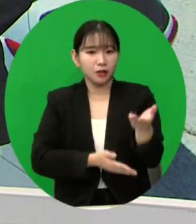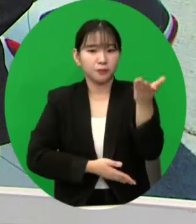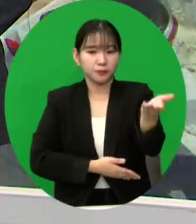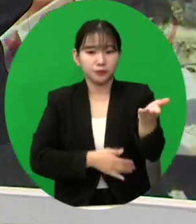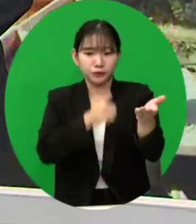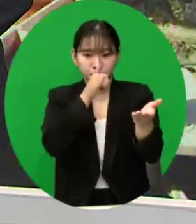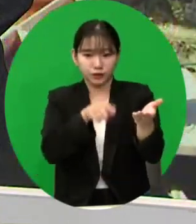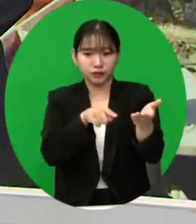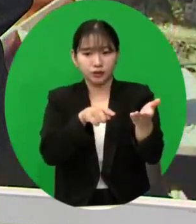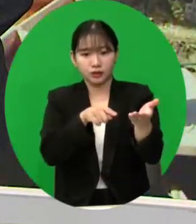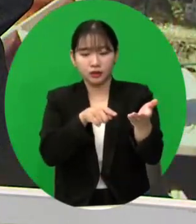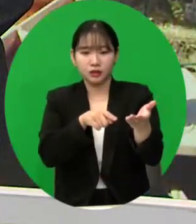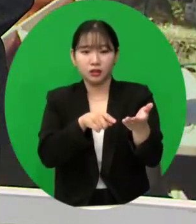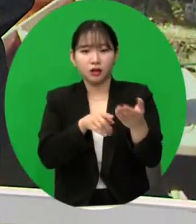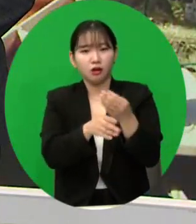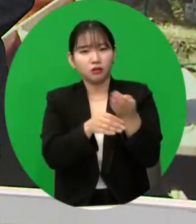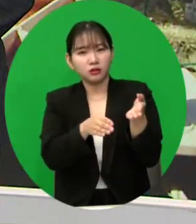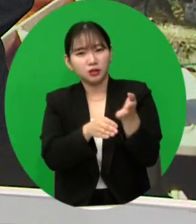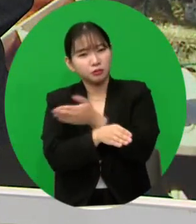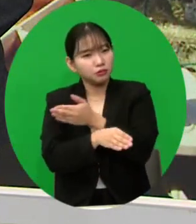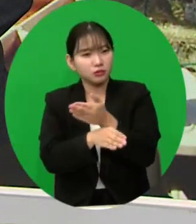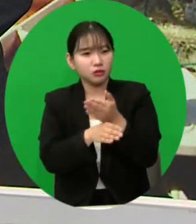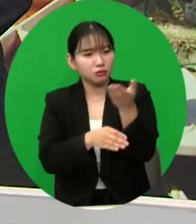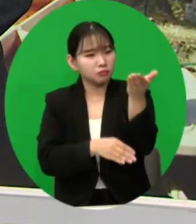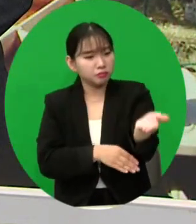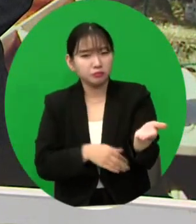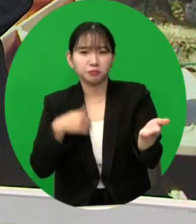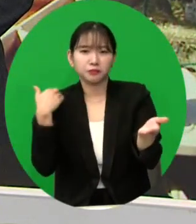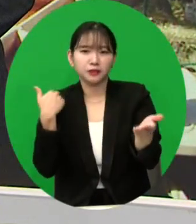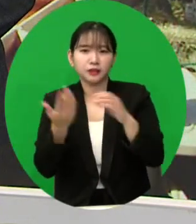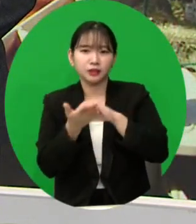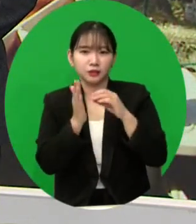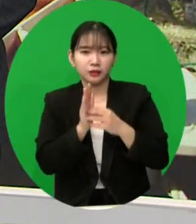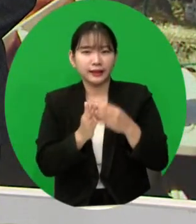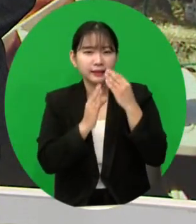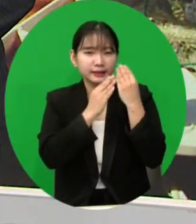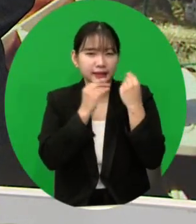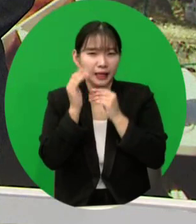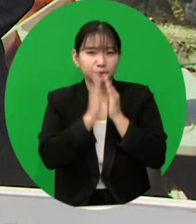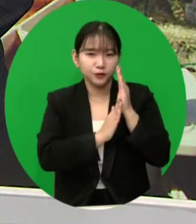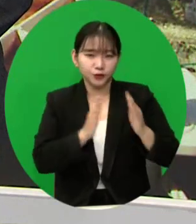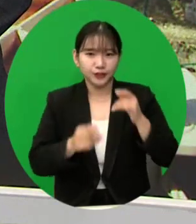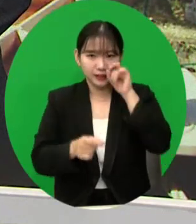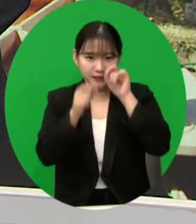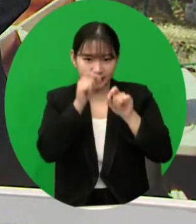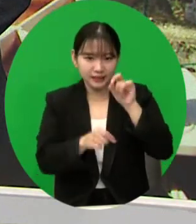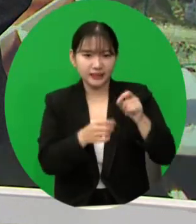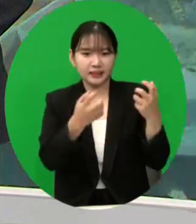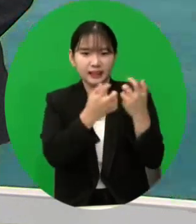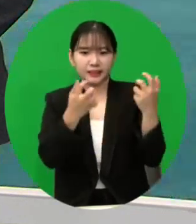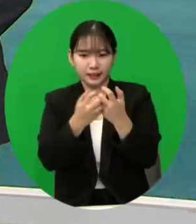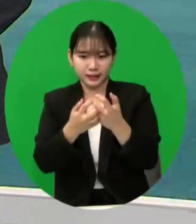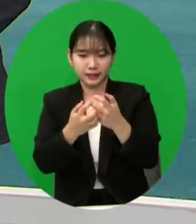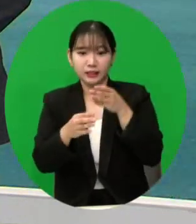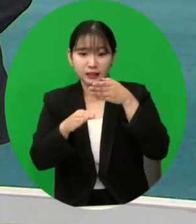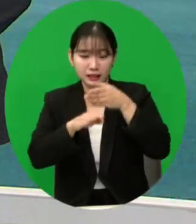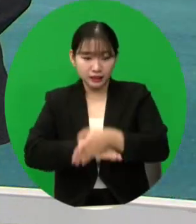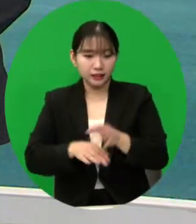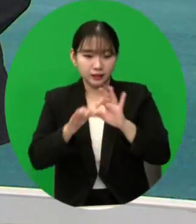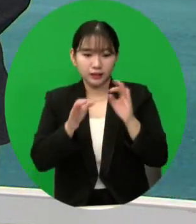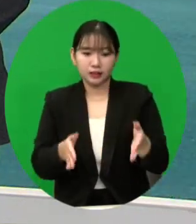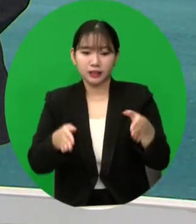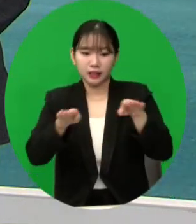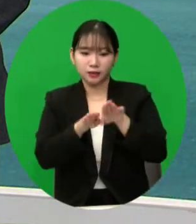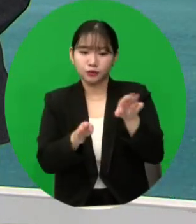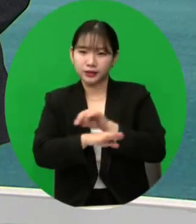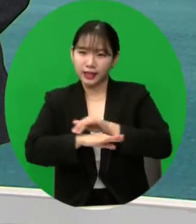합니다. 언제부터 이 자리에 있었는지 알 수 없을 정도로 잡초와 쓰레기가 가득합니다. 뒤늦게 관계기관들이